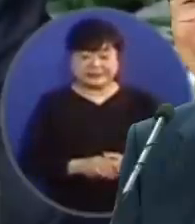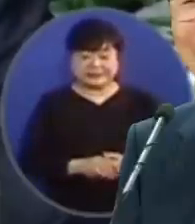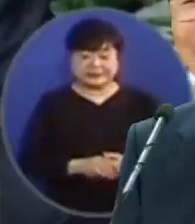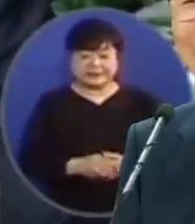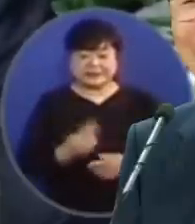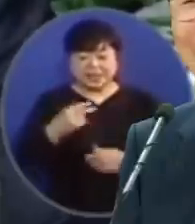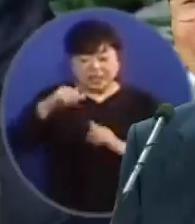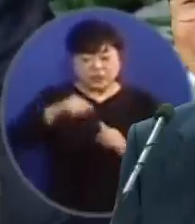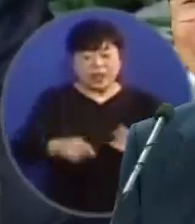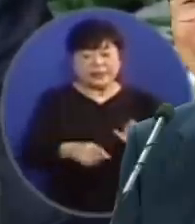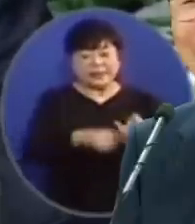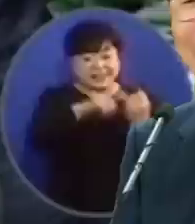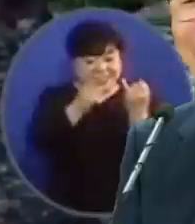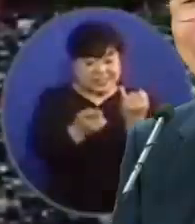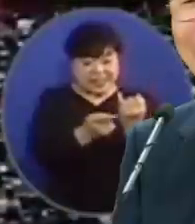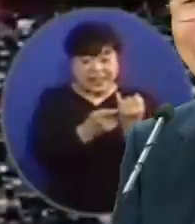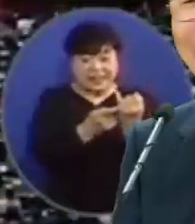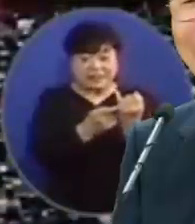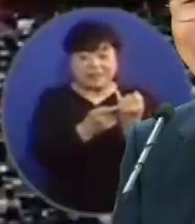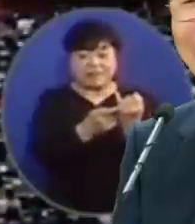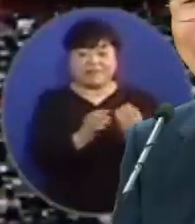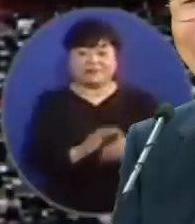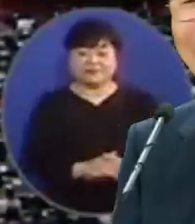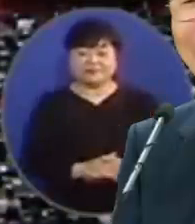요한이 잉태될 것을